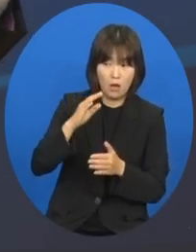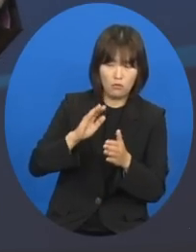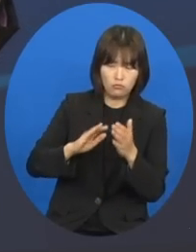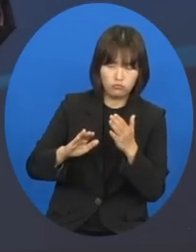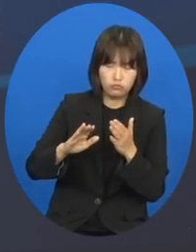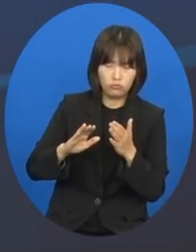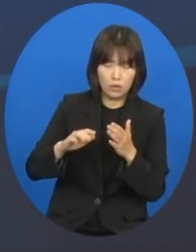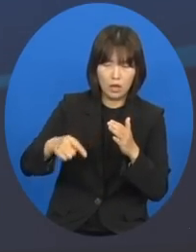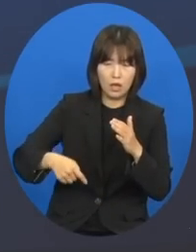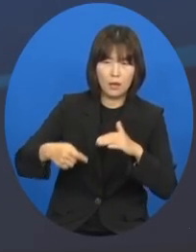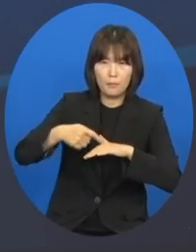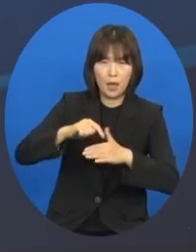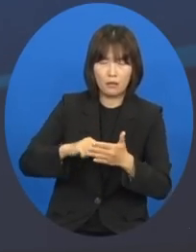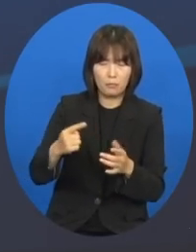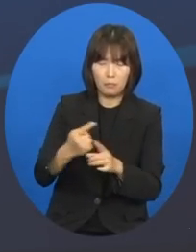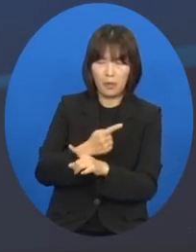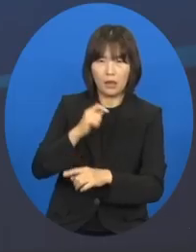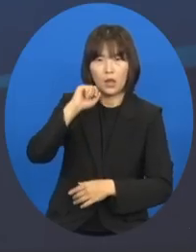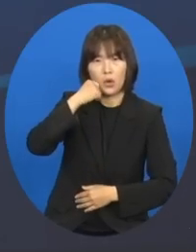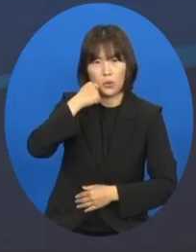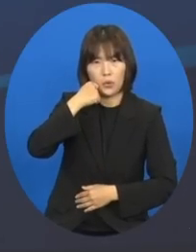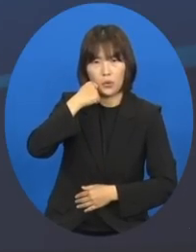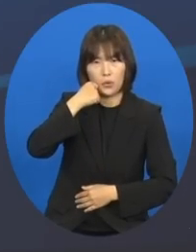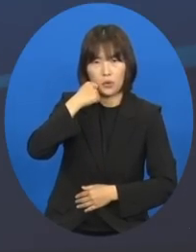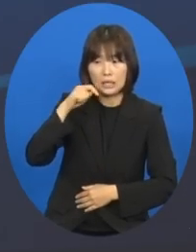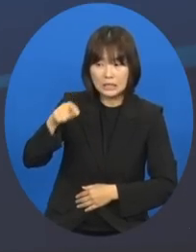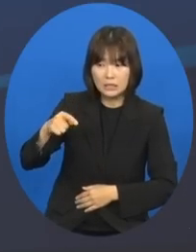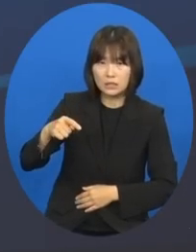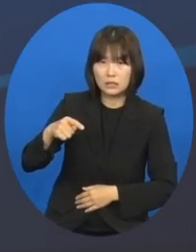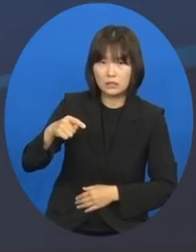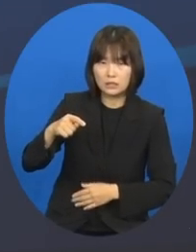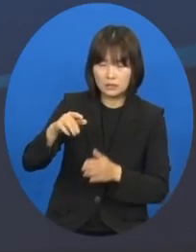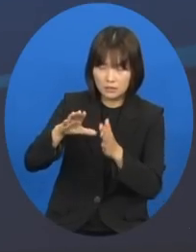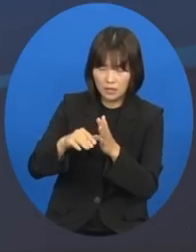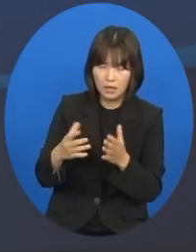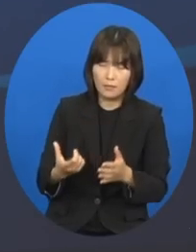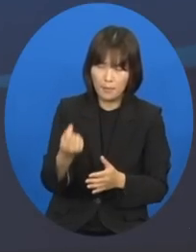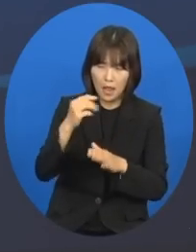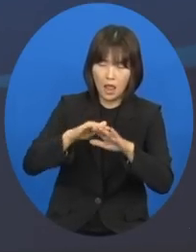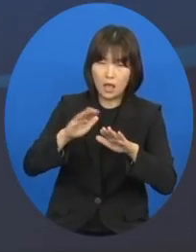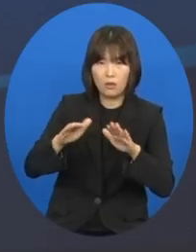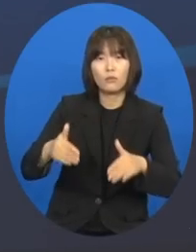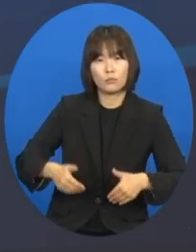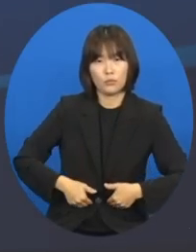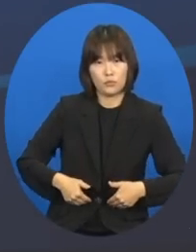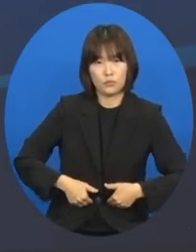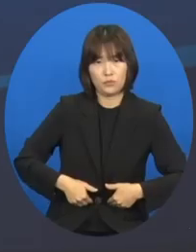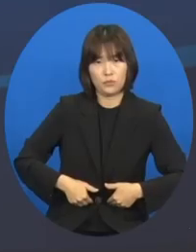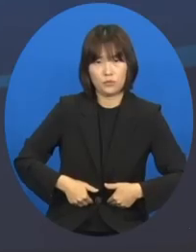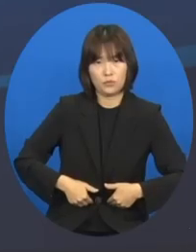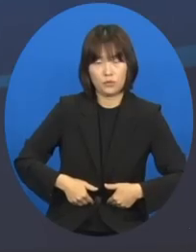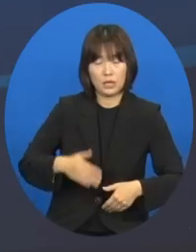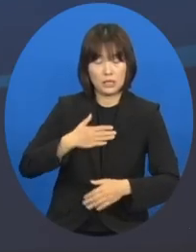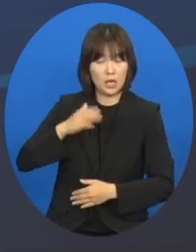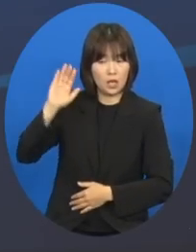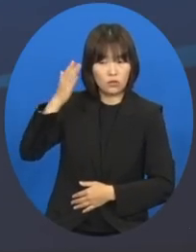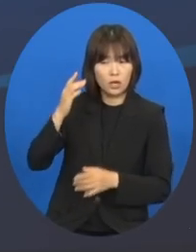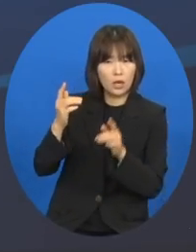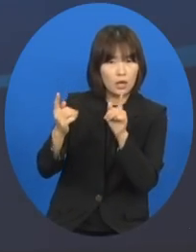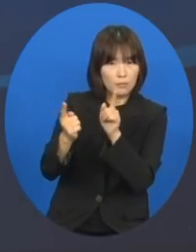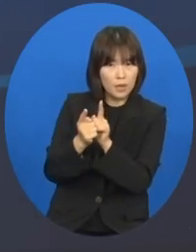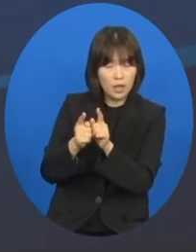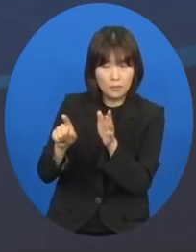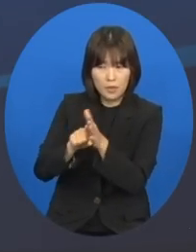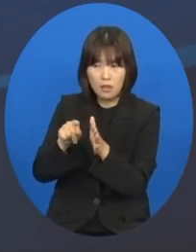돼 있어요 그런 아이들은 빨리 그걸 해결해 줄 수 있는 사람을 만나야 돼요 근데 제가 최근에 만난 무신론자가